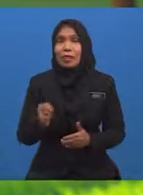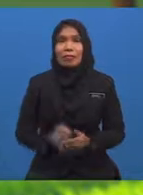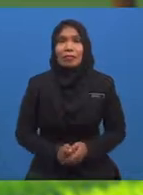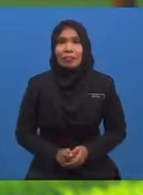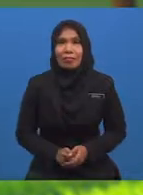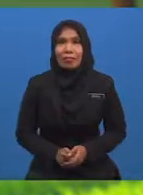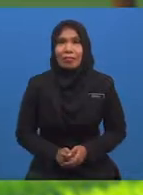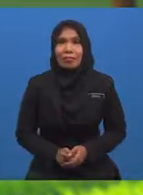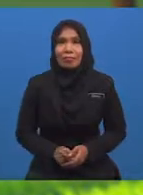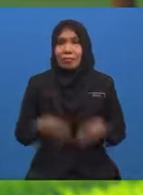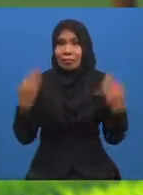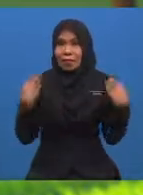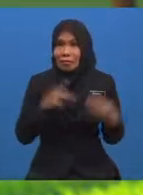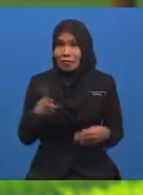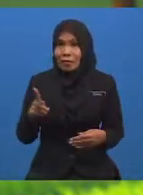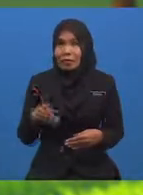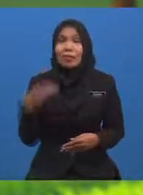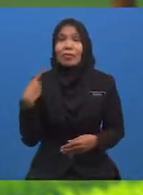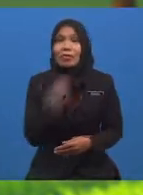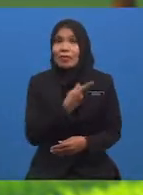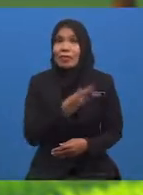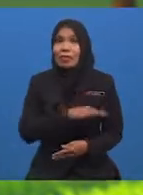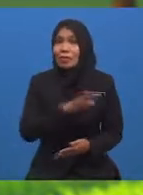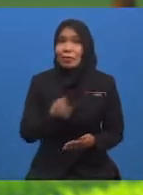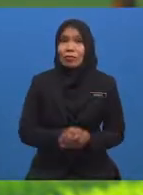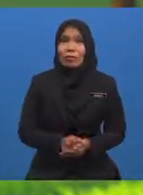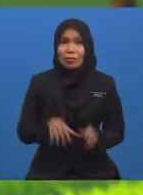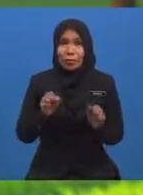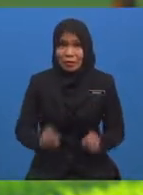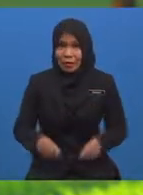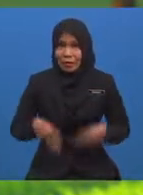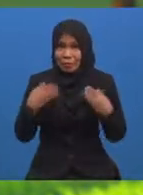ini, adakah kita semua dapat hidup?